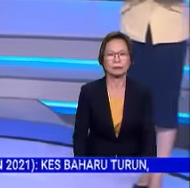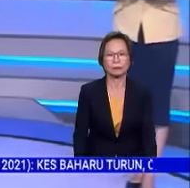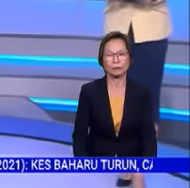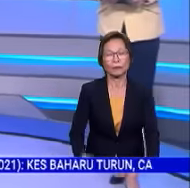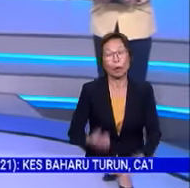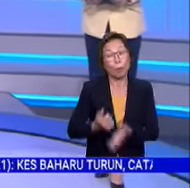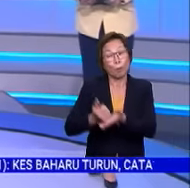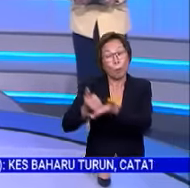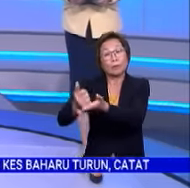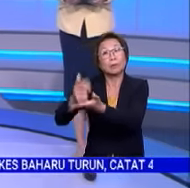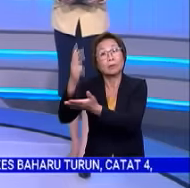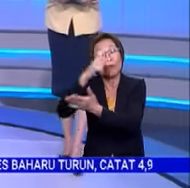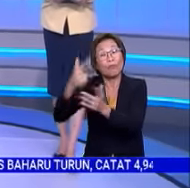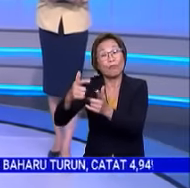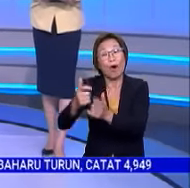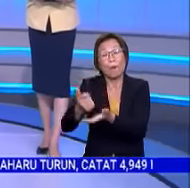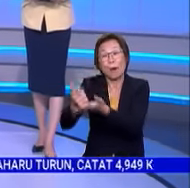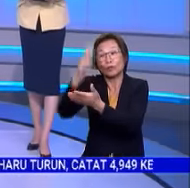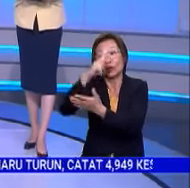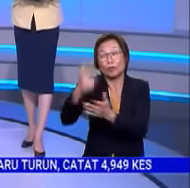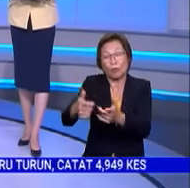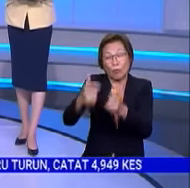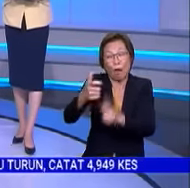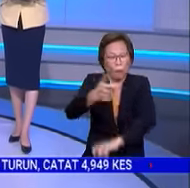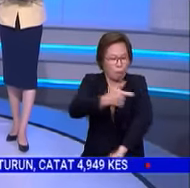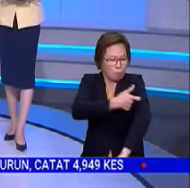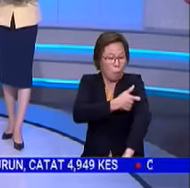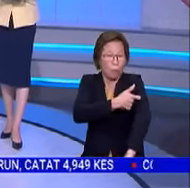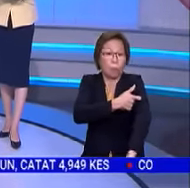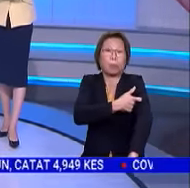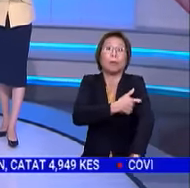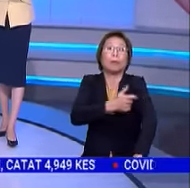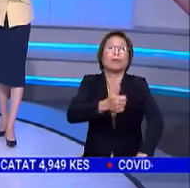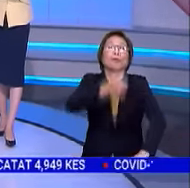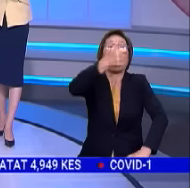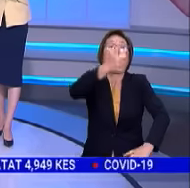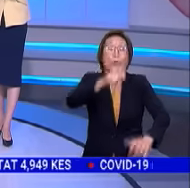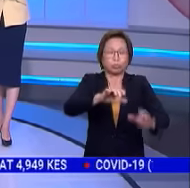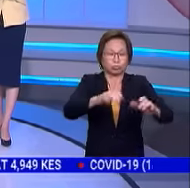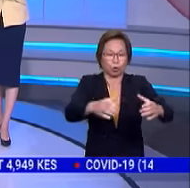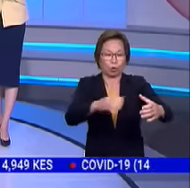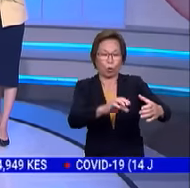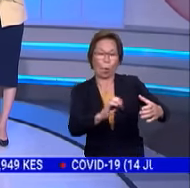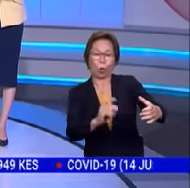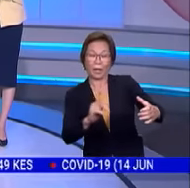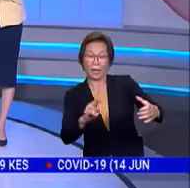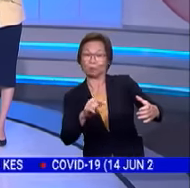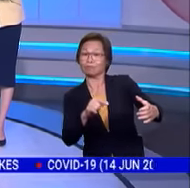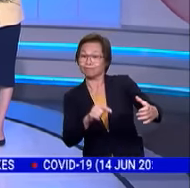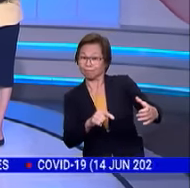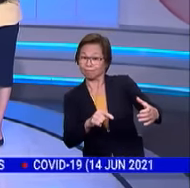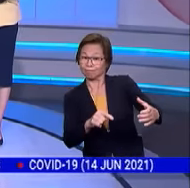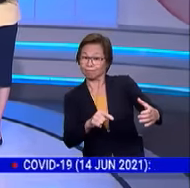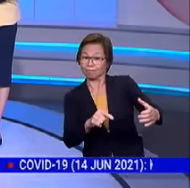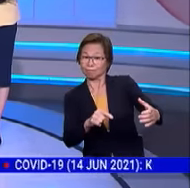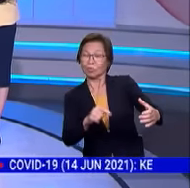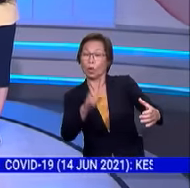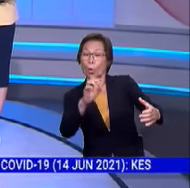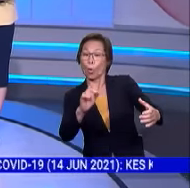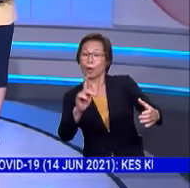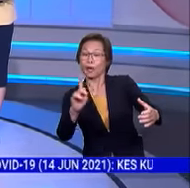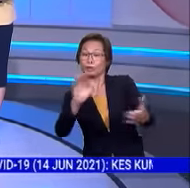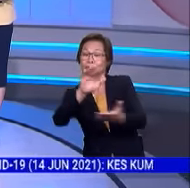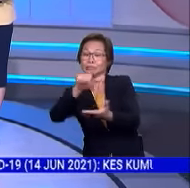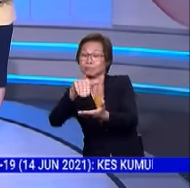Bagi membantu kerajaan menyegerakan program vaksinasi terutama untuk golongan orang kurang upaya, OKU Central mengambil